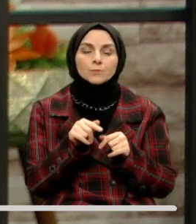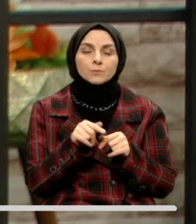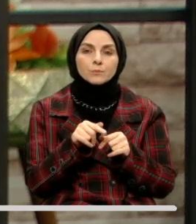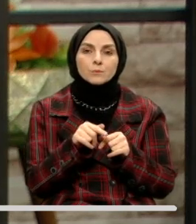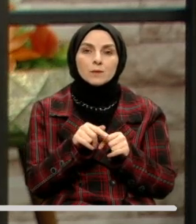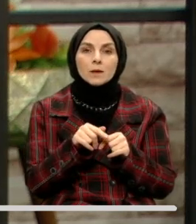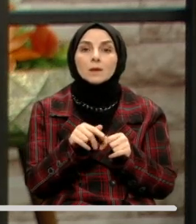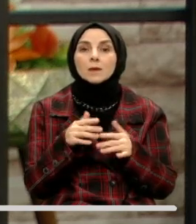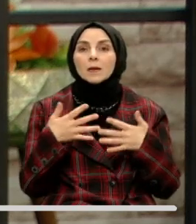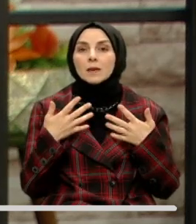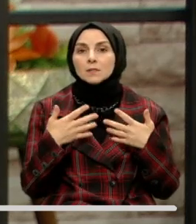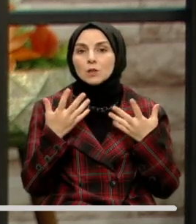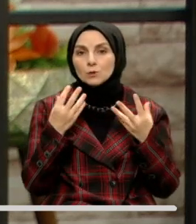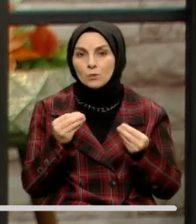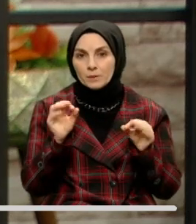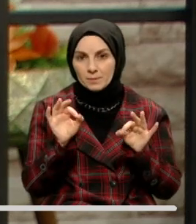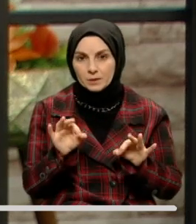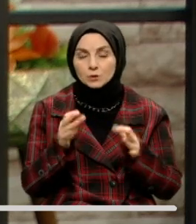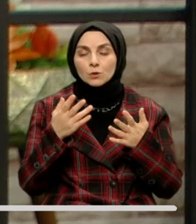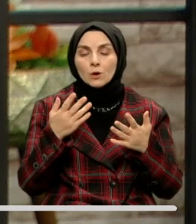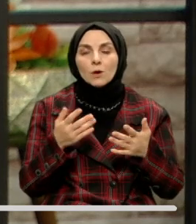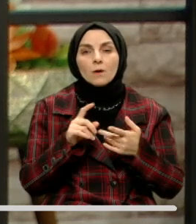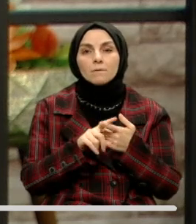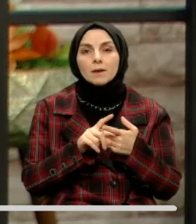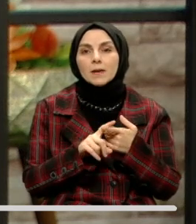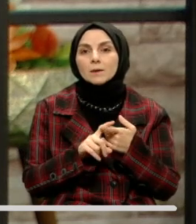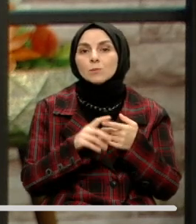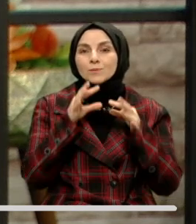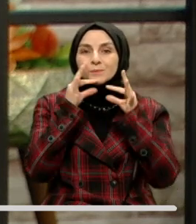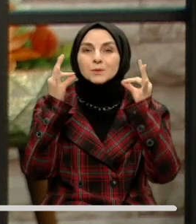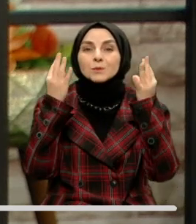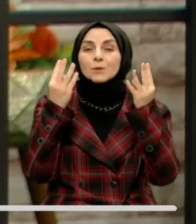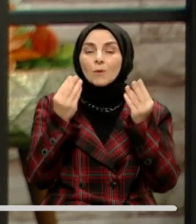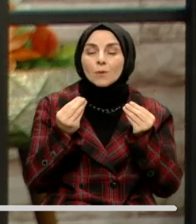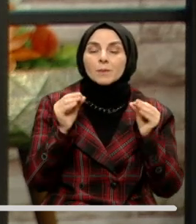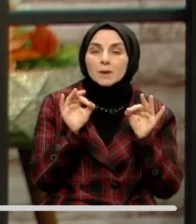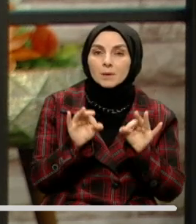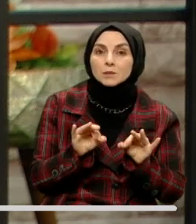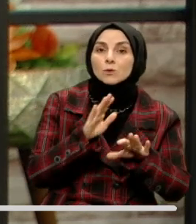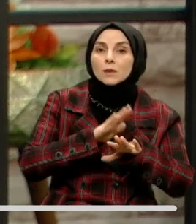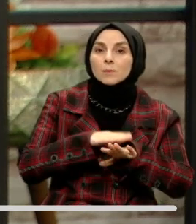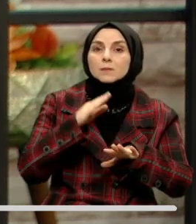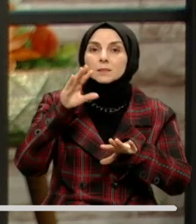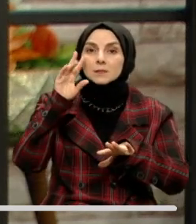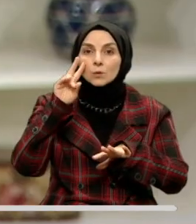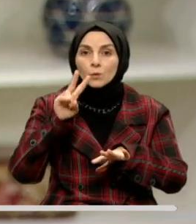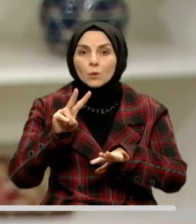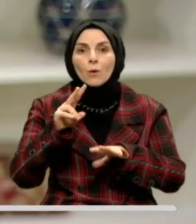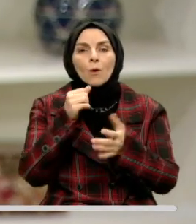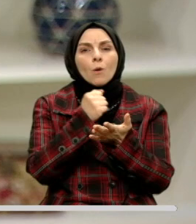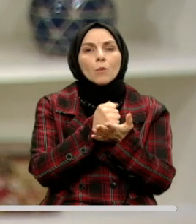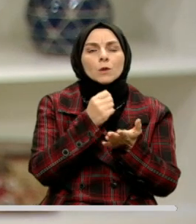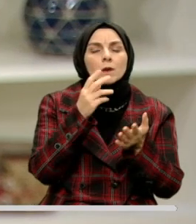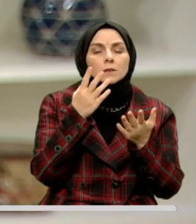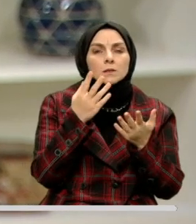sadece bilgisayar, tabii bilgisayarın karşısında değil, yaptığını görüyor, onay alıyor. Diyorum ya,